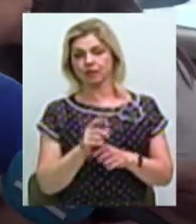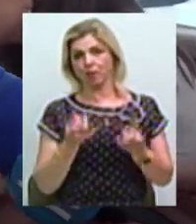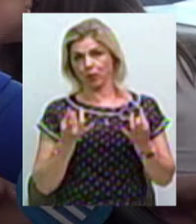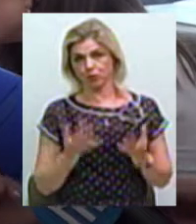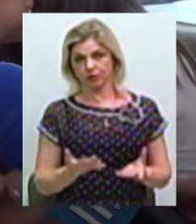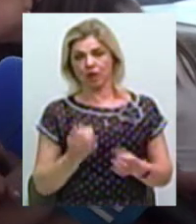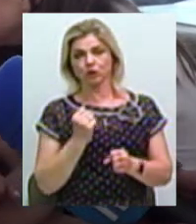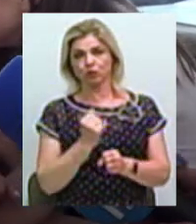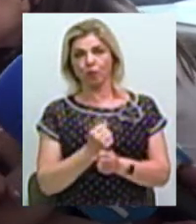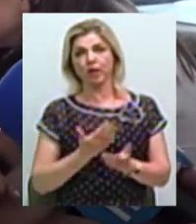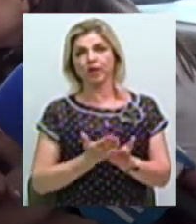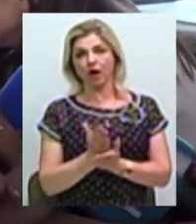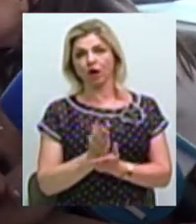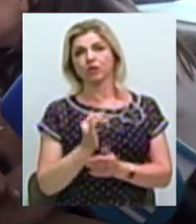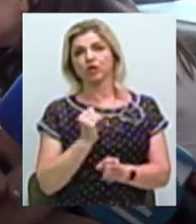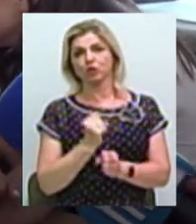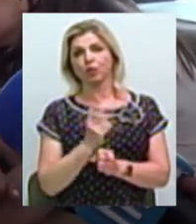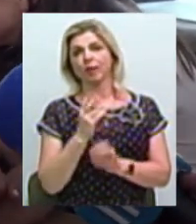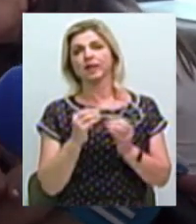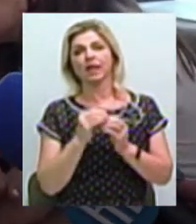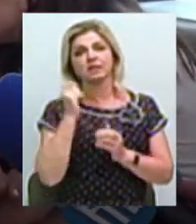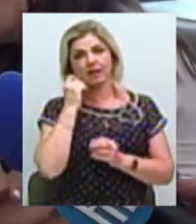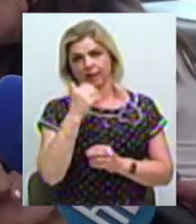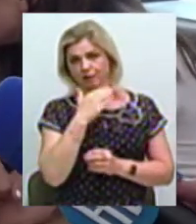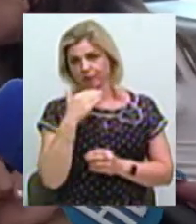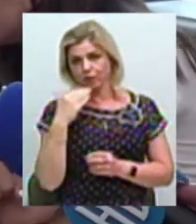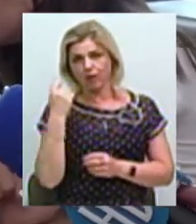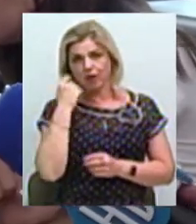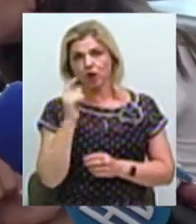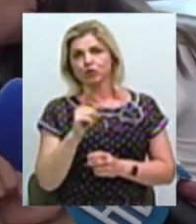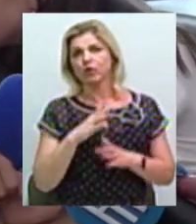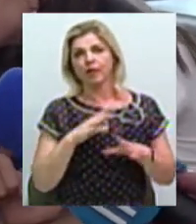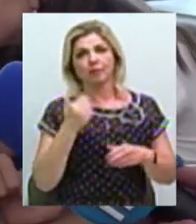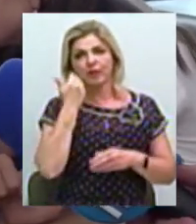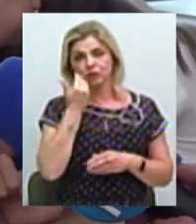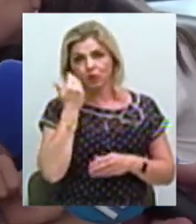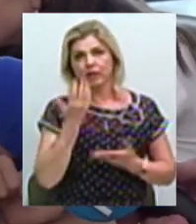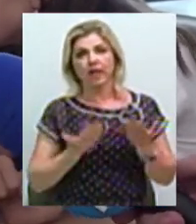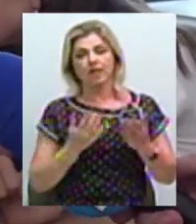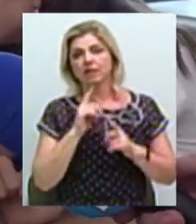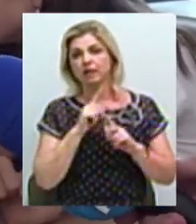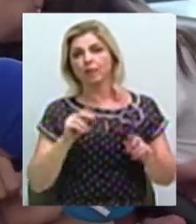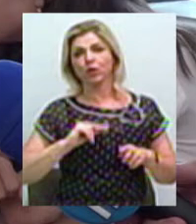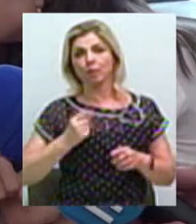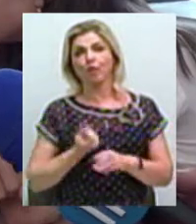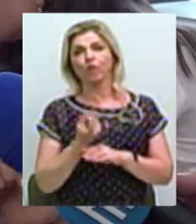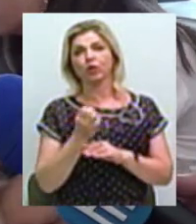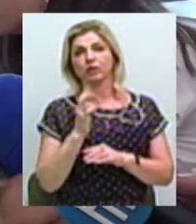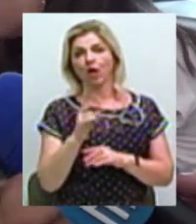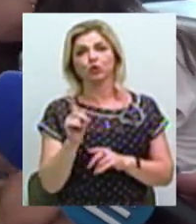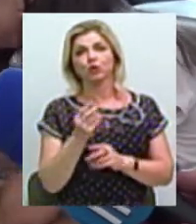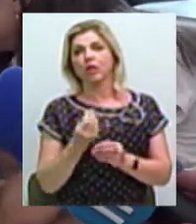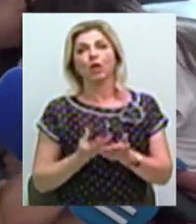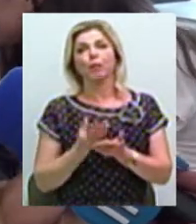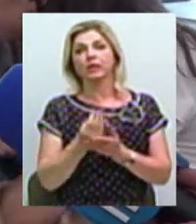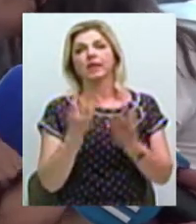Задача стоїть проста. Зробити якісно, зробити на десятиліття, зробити так, щоб це не було потім соромно. Якщо не буде працювати фонтан через те, що не доплатили на